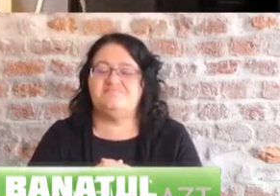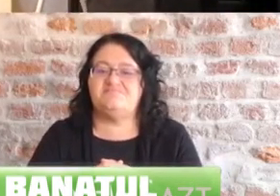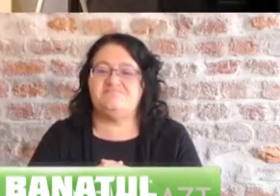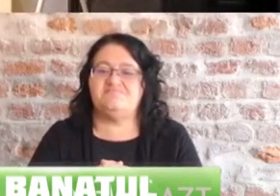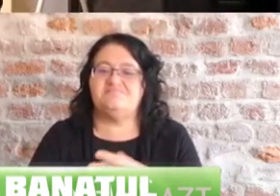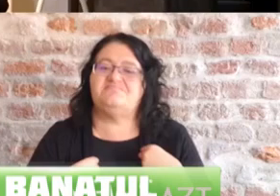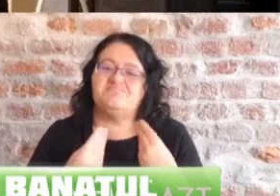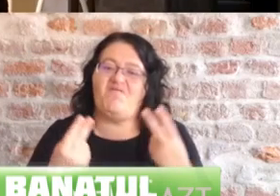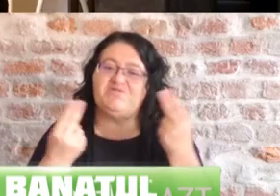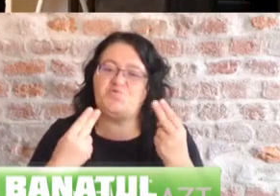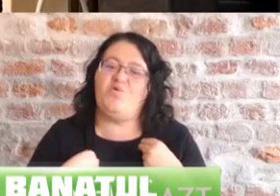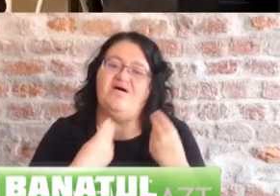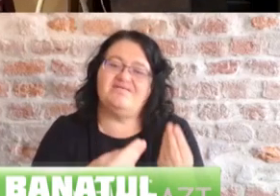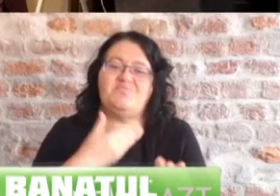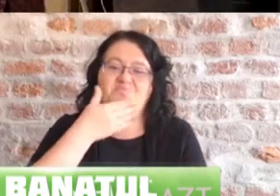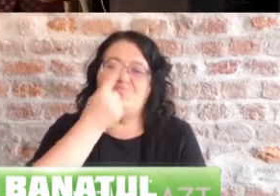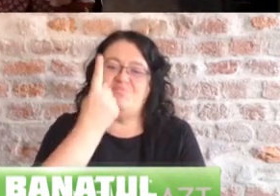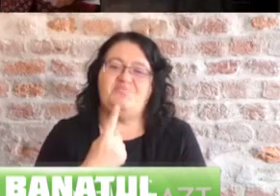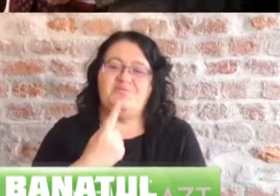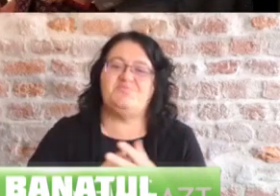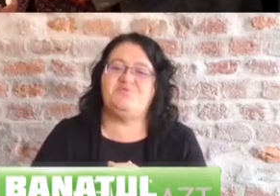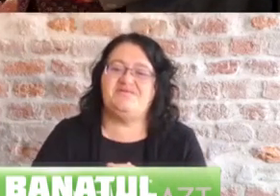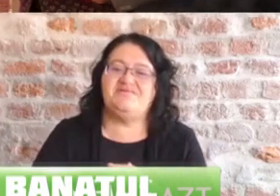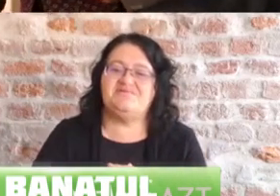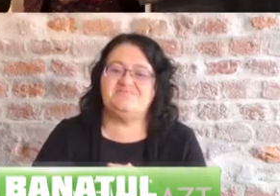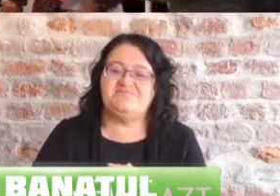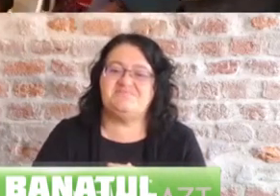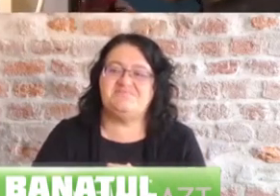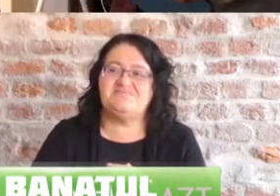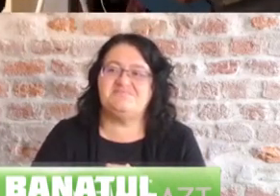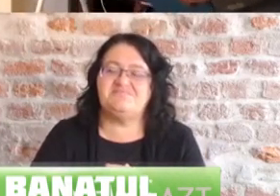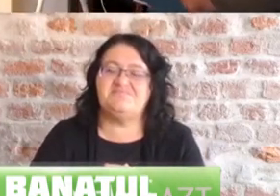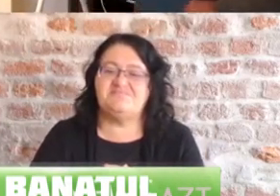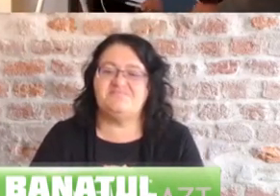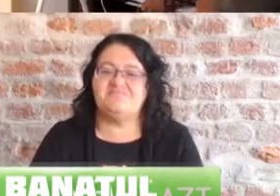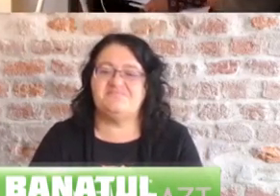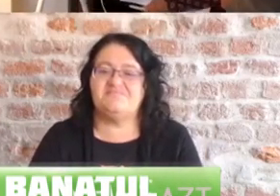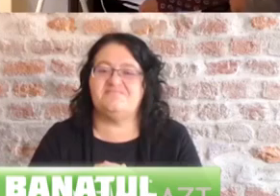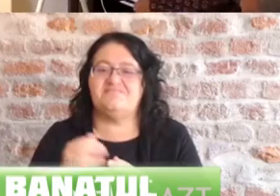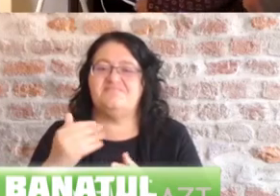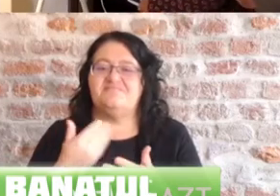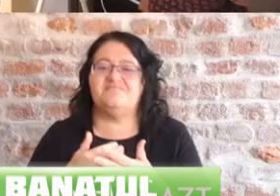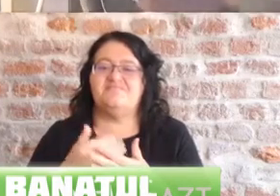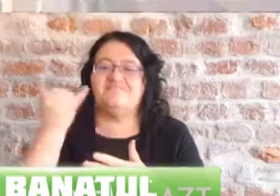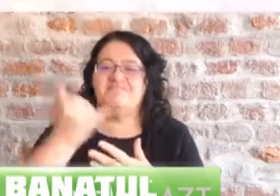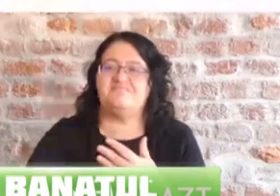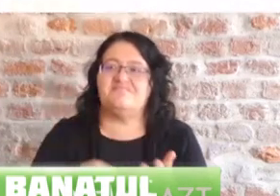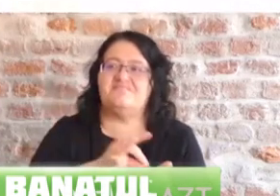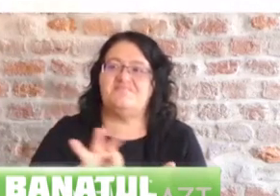you have the honor to present the first prize. And I think we all wait for